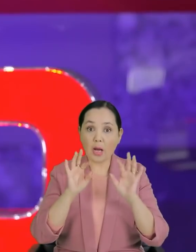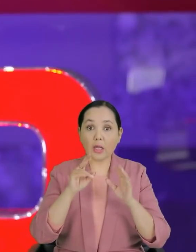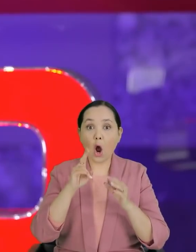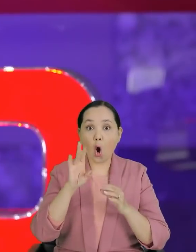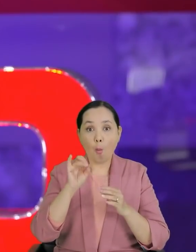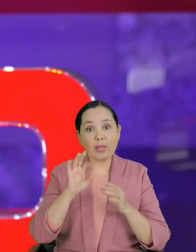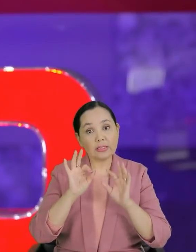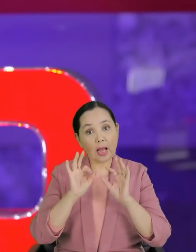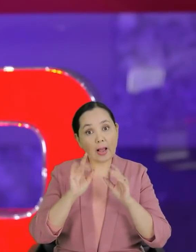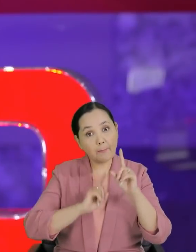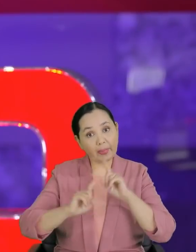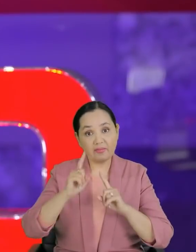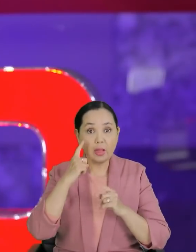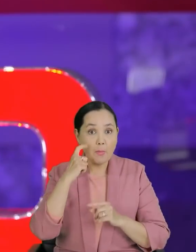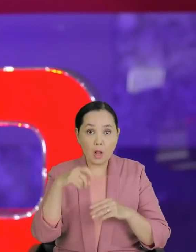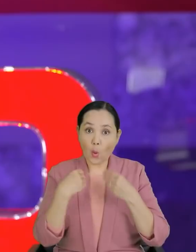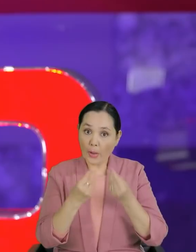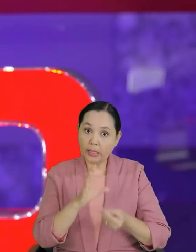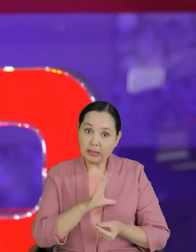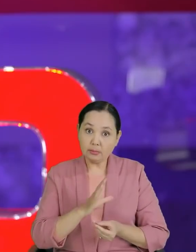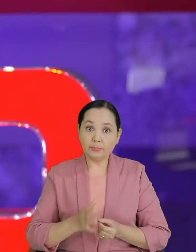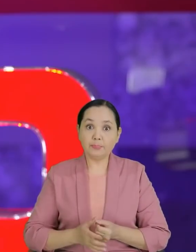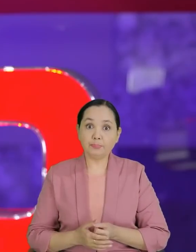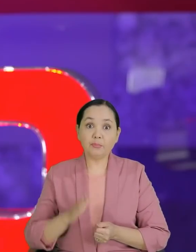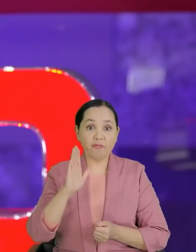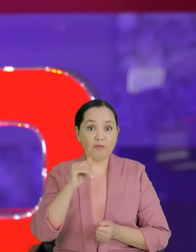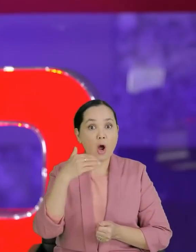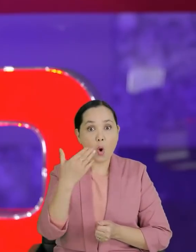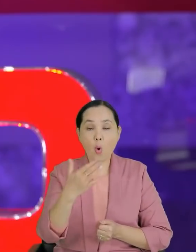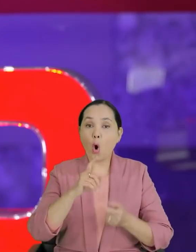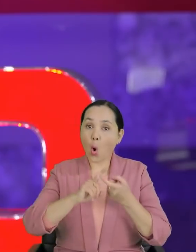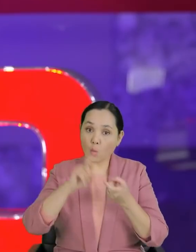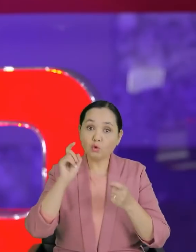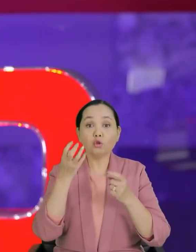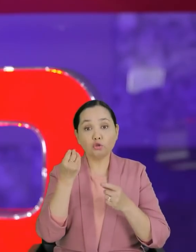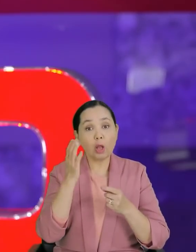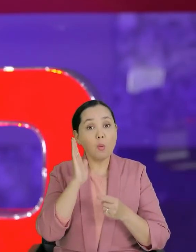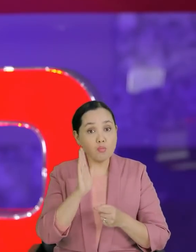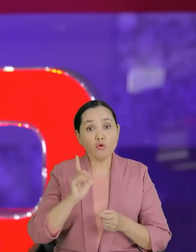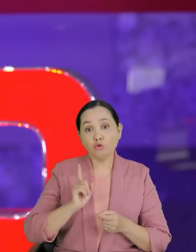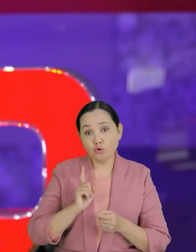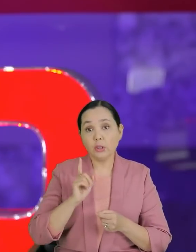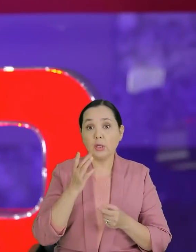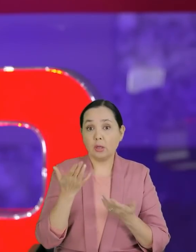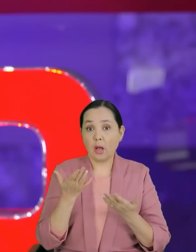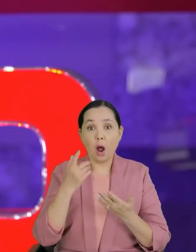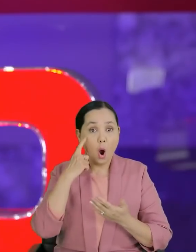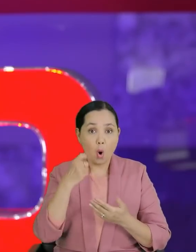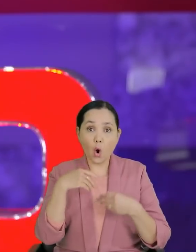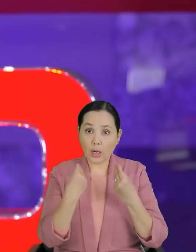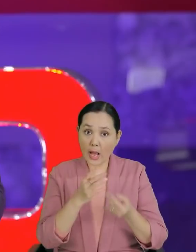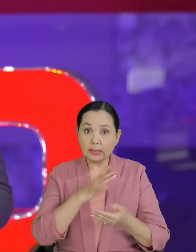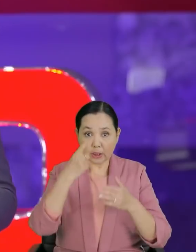kommunikatsiyalar agentligida o'tkazilgan brifingda ma'lum qildi. Va u yana uzilish bo'lishi mumkinligidan aholi vakillarini